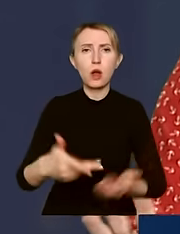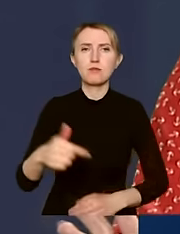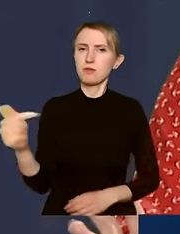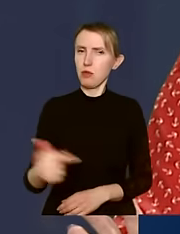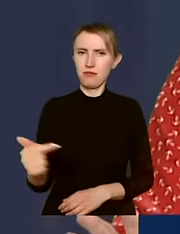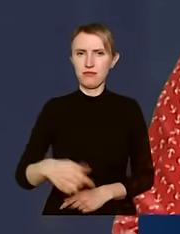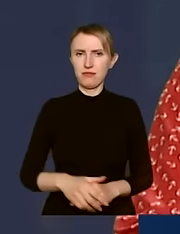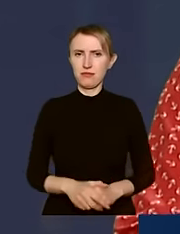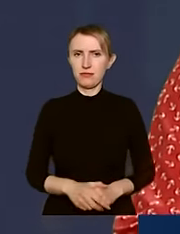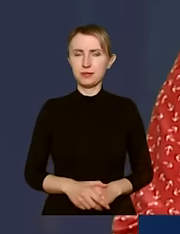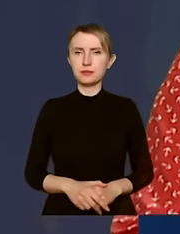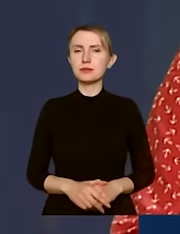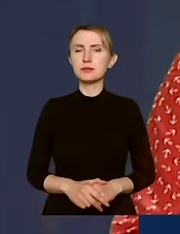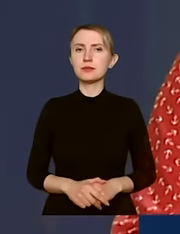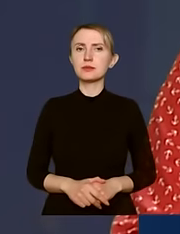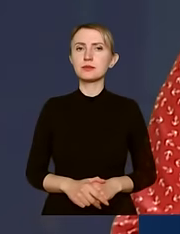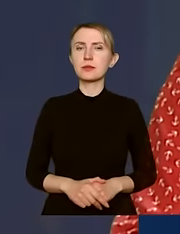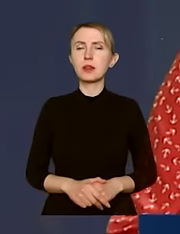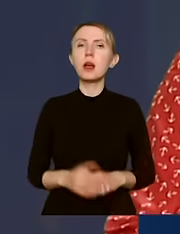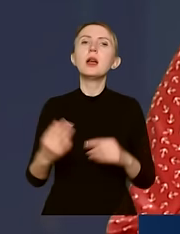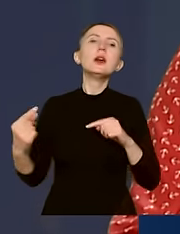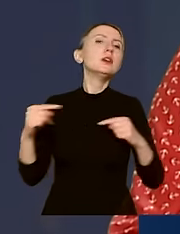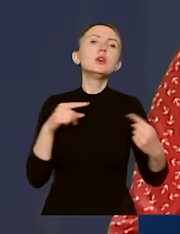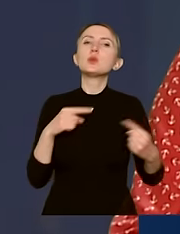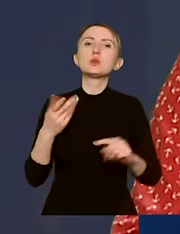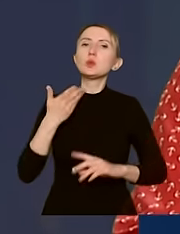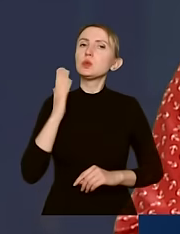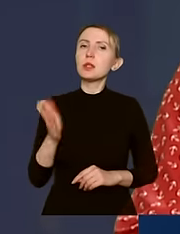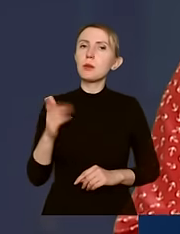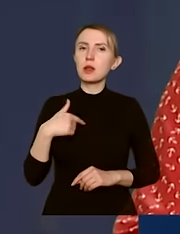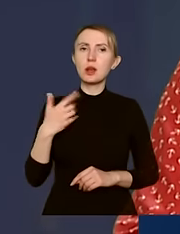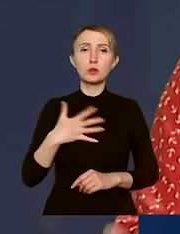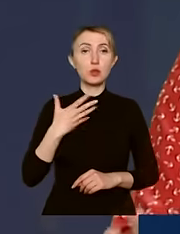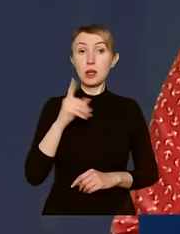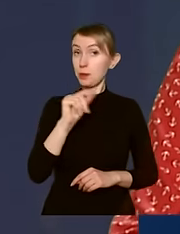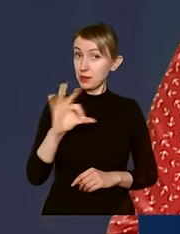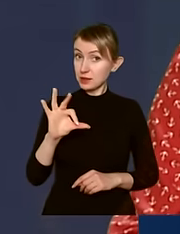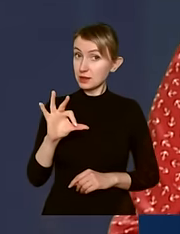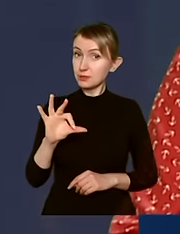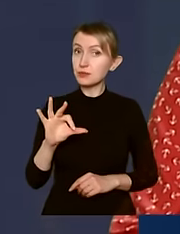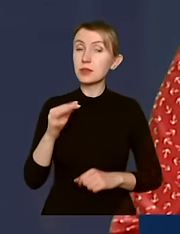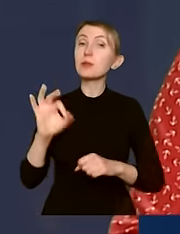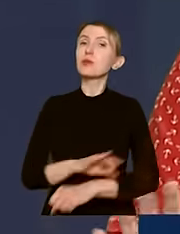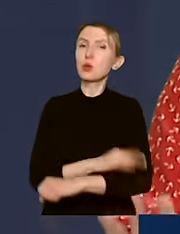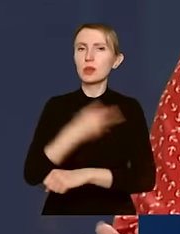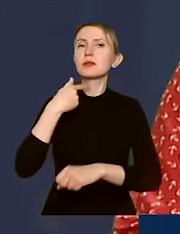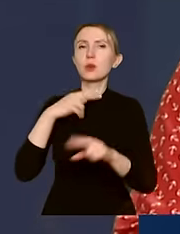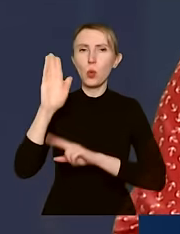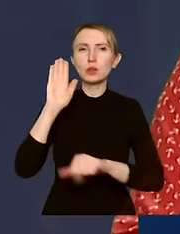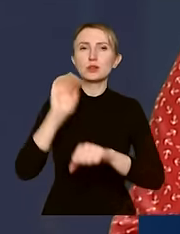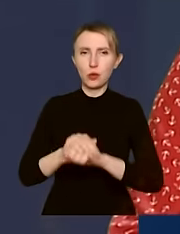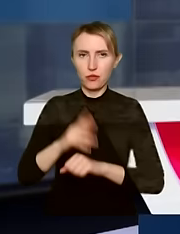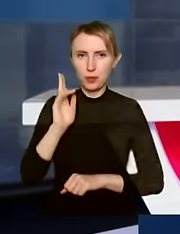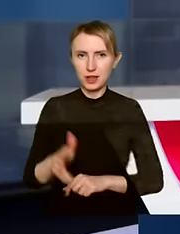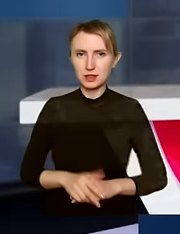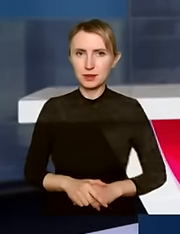no, tej dyskusji jakby czy sporów nie będzie, bo wydaje mi się, że Prawo i Sprawiedliwość za tym projektem także zagłosuje